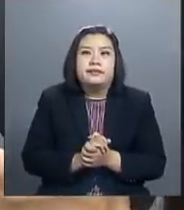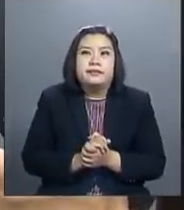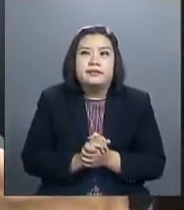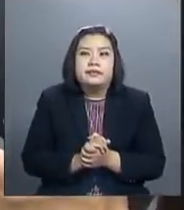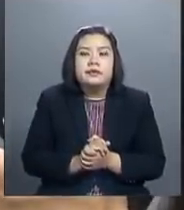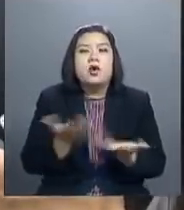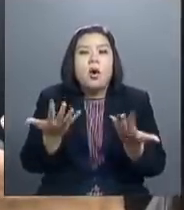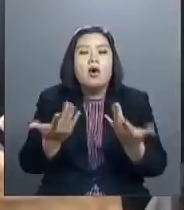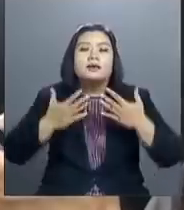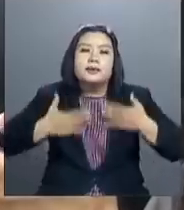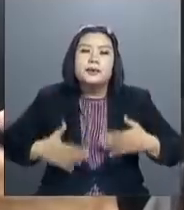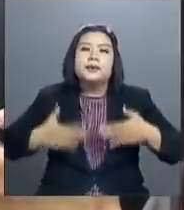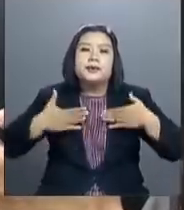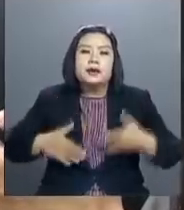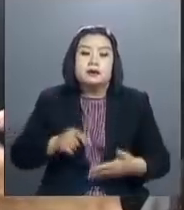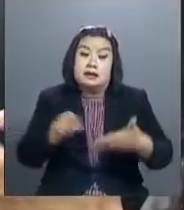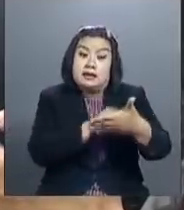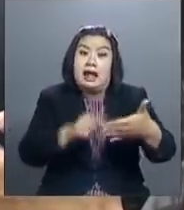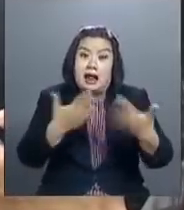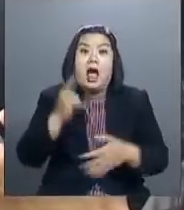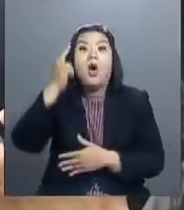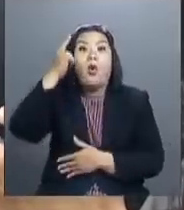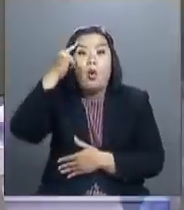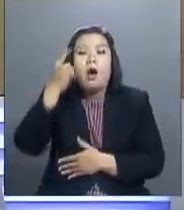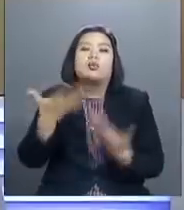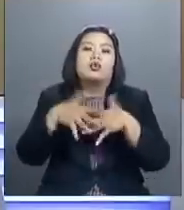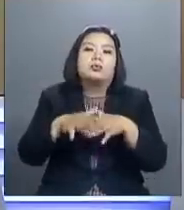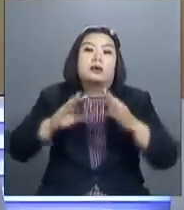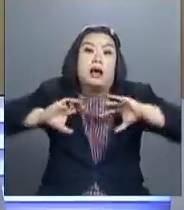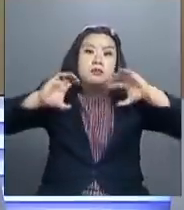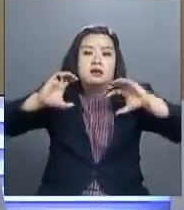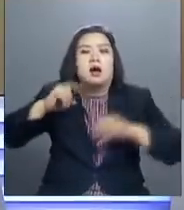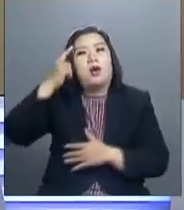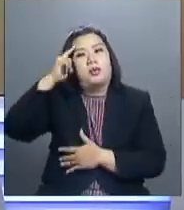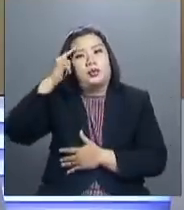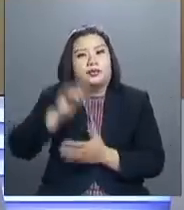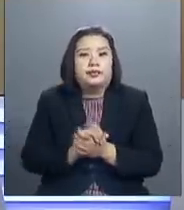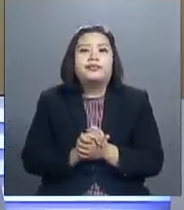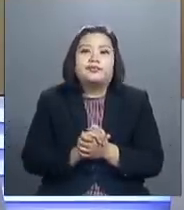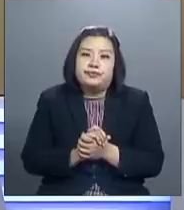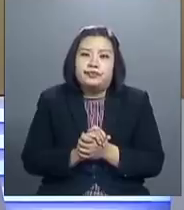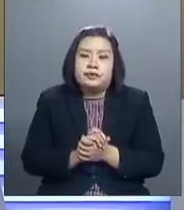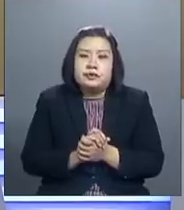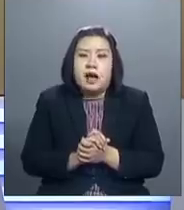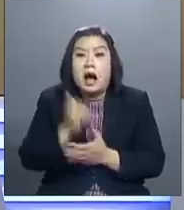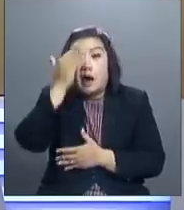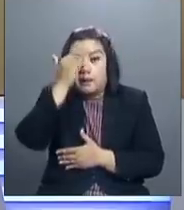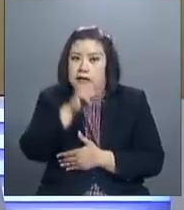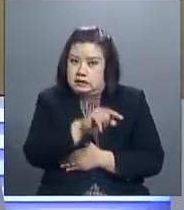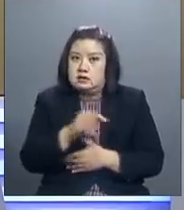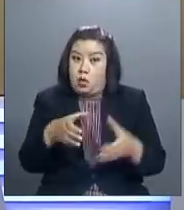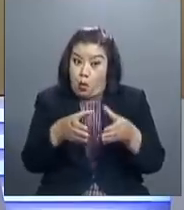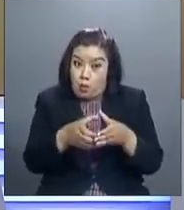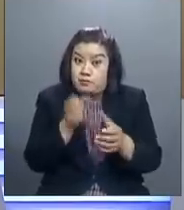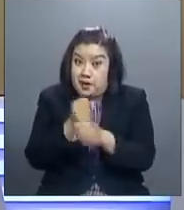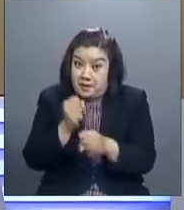อไว้คิดกันวันหลังเลือกตั้งครับ ในทางการเมืองก็ต้องพูดแบบนี้ไว้ก่อนนะคะเกมแยกกันเดินรวมกัน